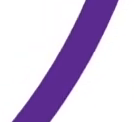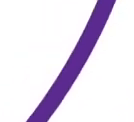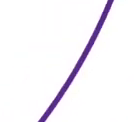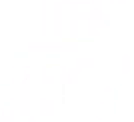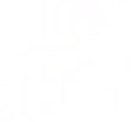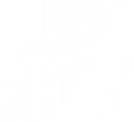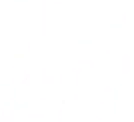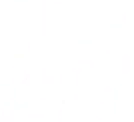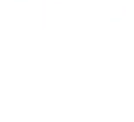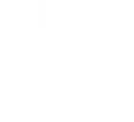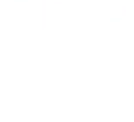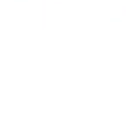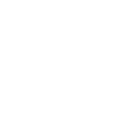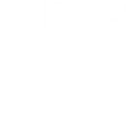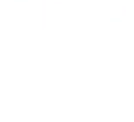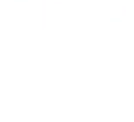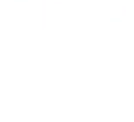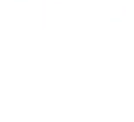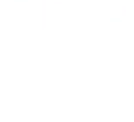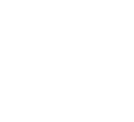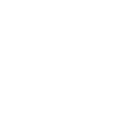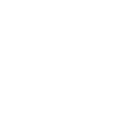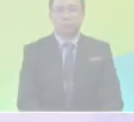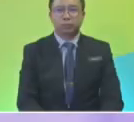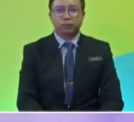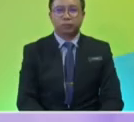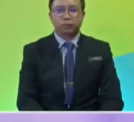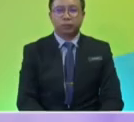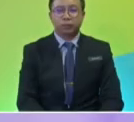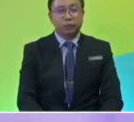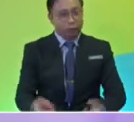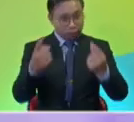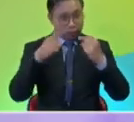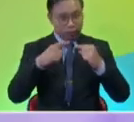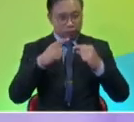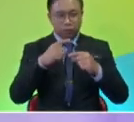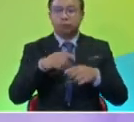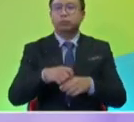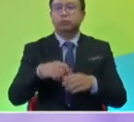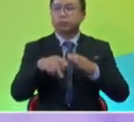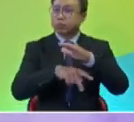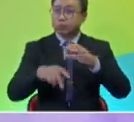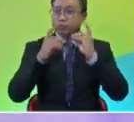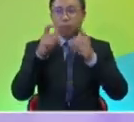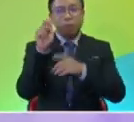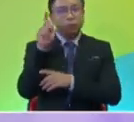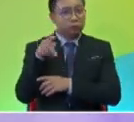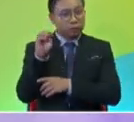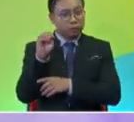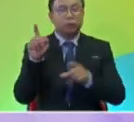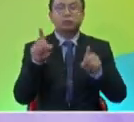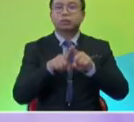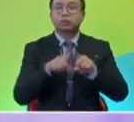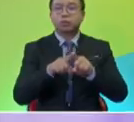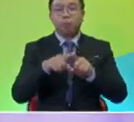Kompang Didik TV KPM kembali menyaksikan slot prasekolah Didik TV KPM bersama saya